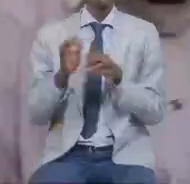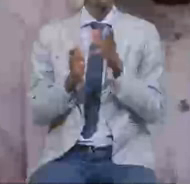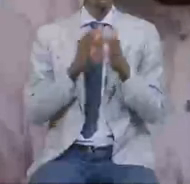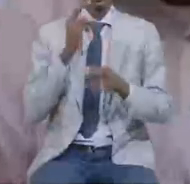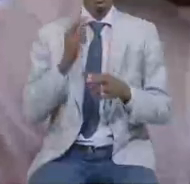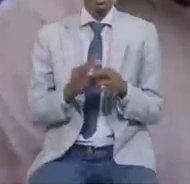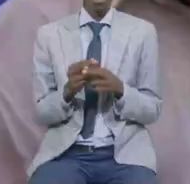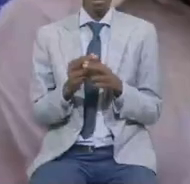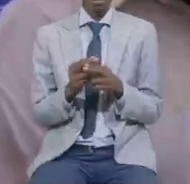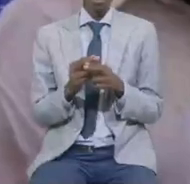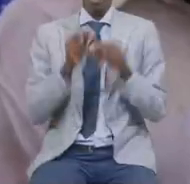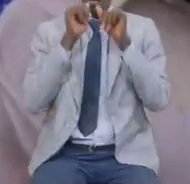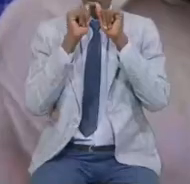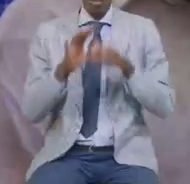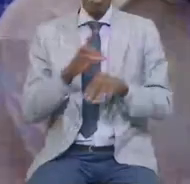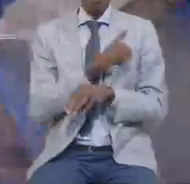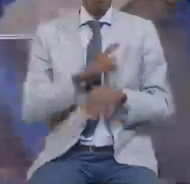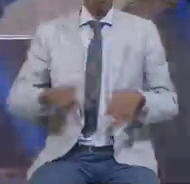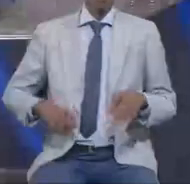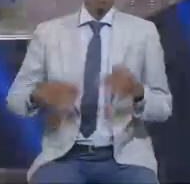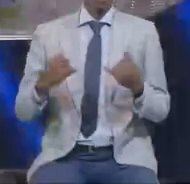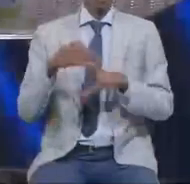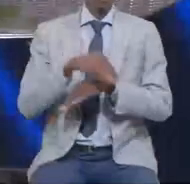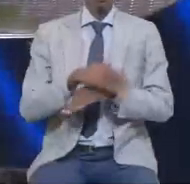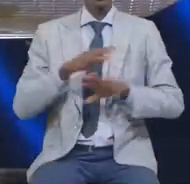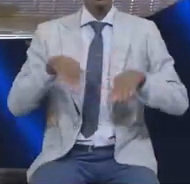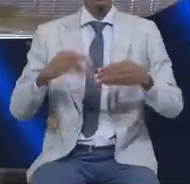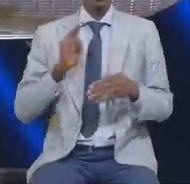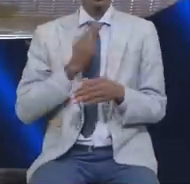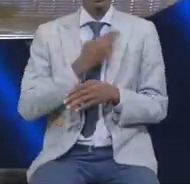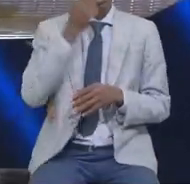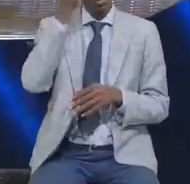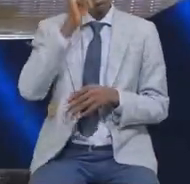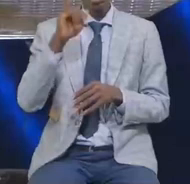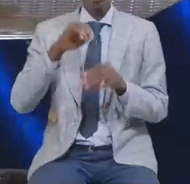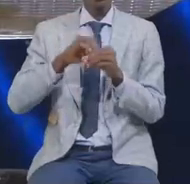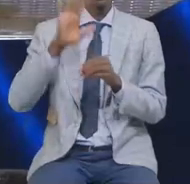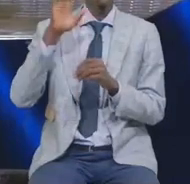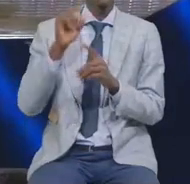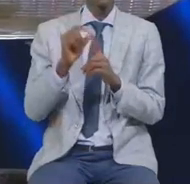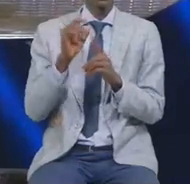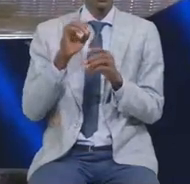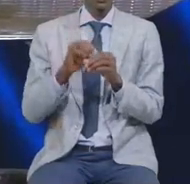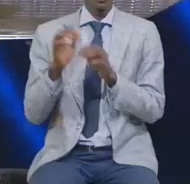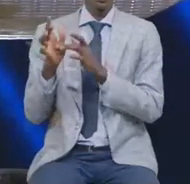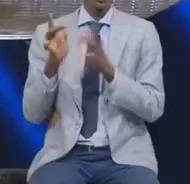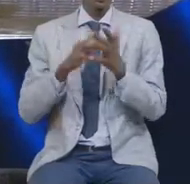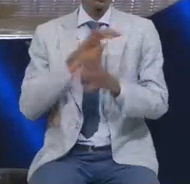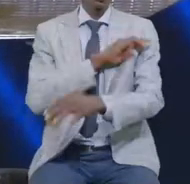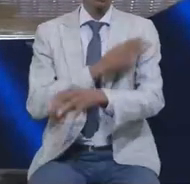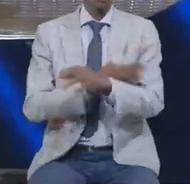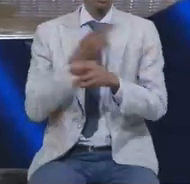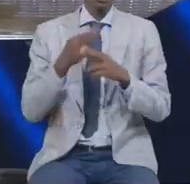de Jésus-Christ. Bénis-nous ce soir et donne-nous la compréhension de ta parole. Au nom puissant